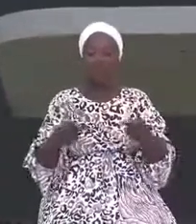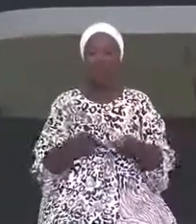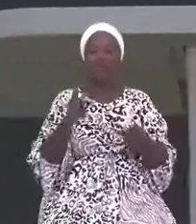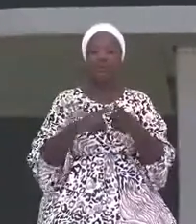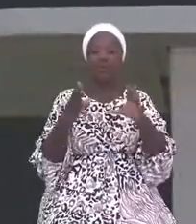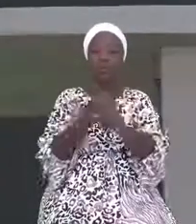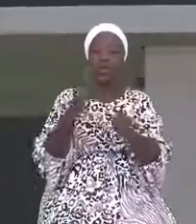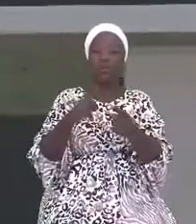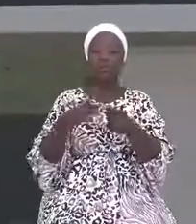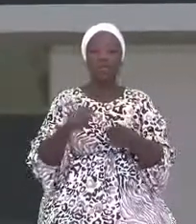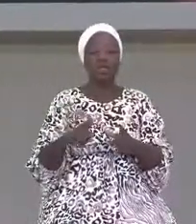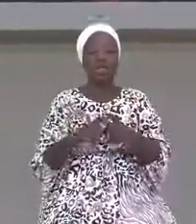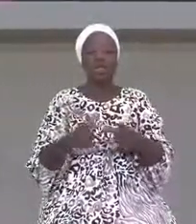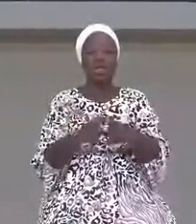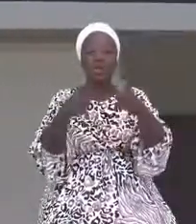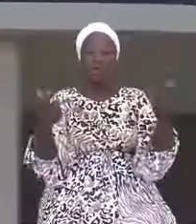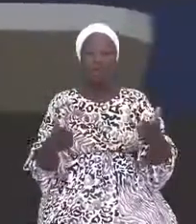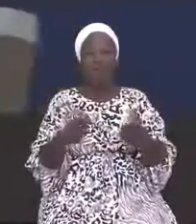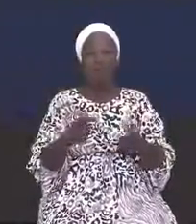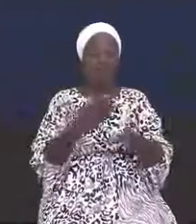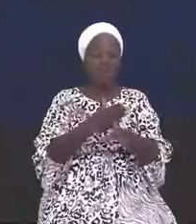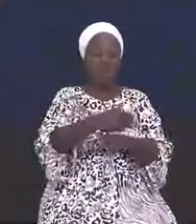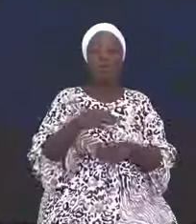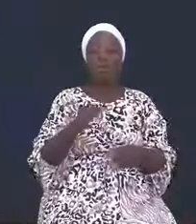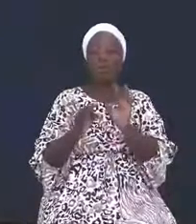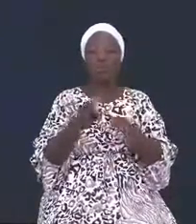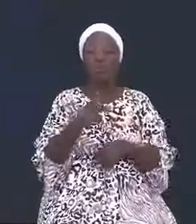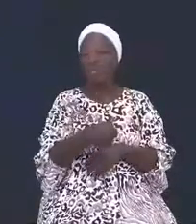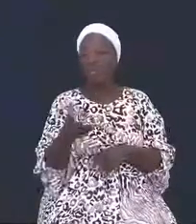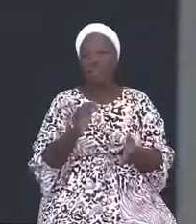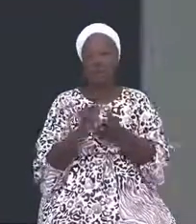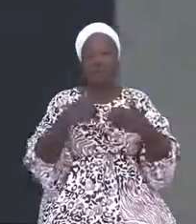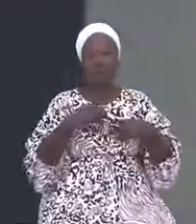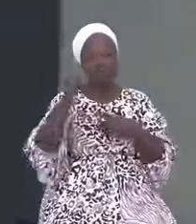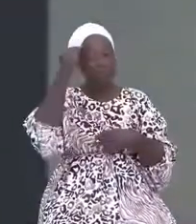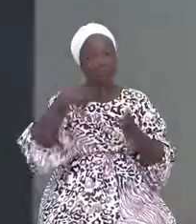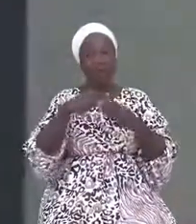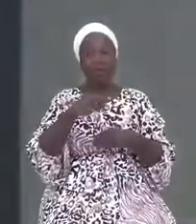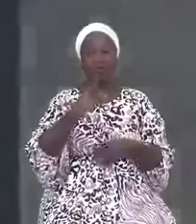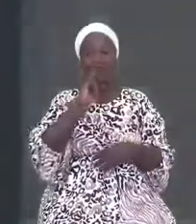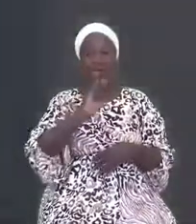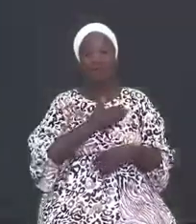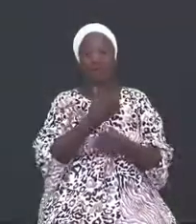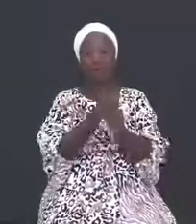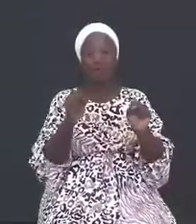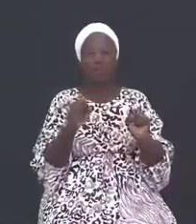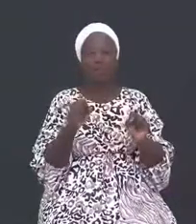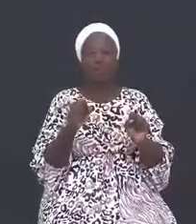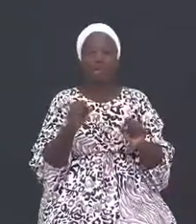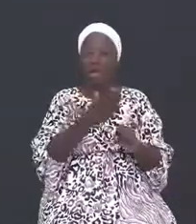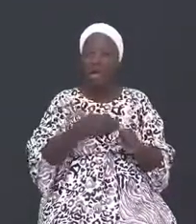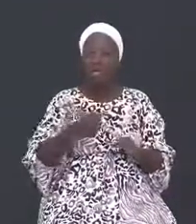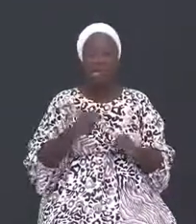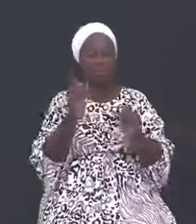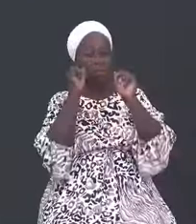aller dans l'au-delà, s'il y a quelque chose que nous devons avoir, c'est notre salut. Et il